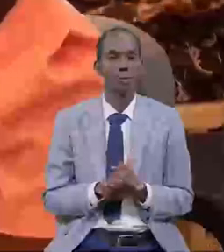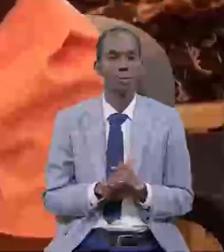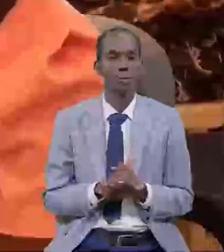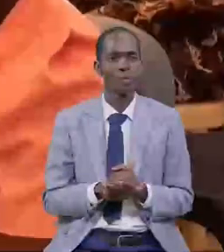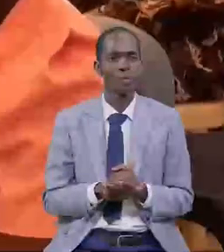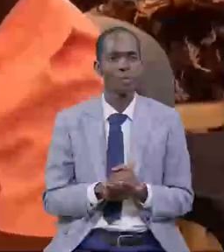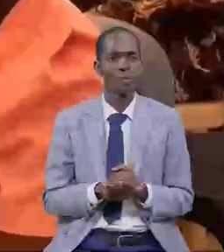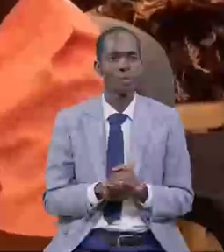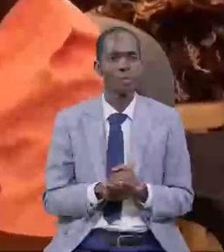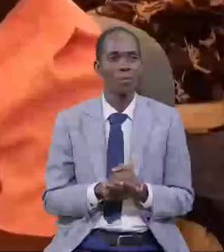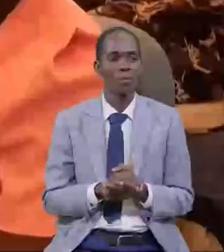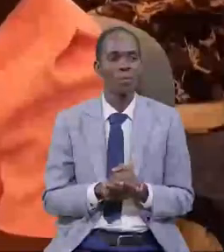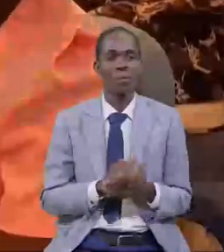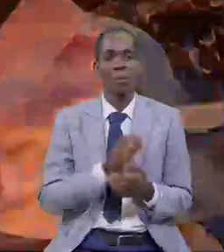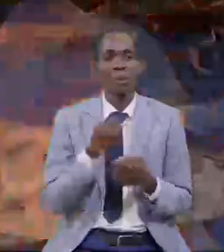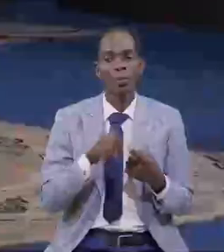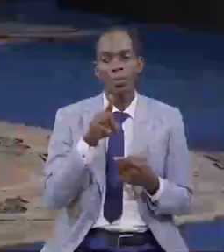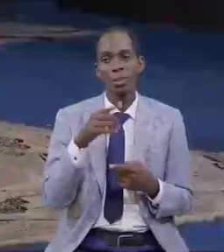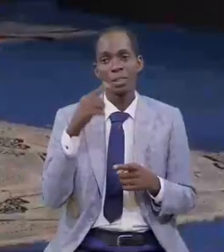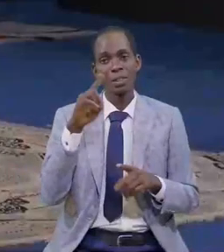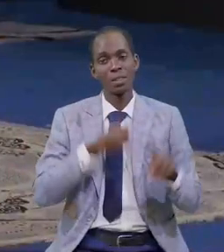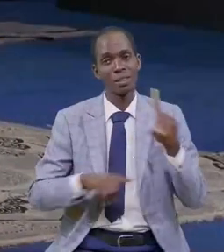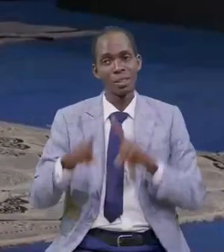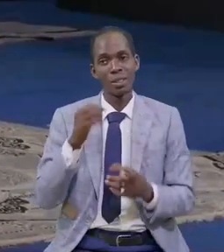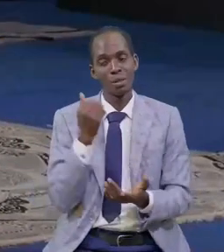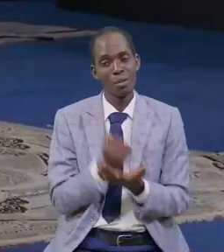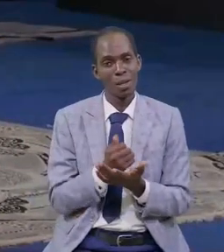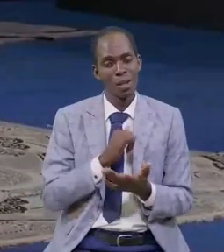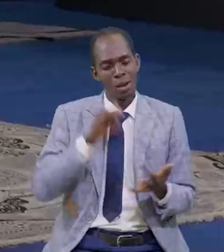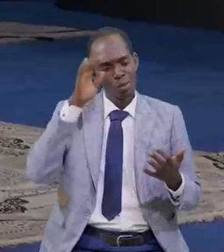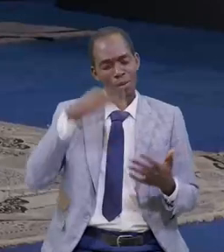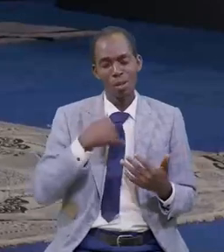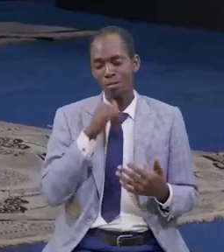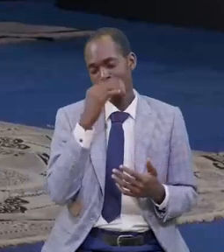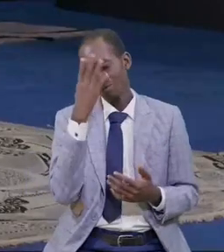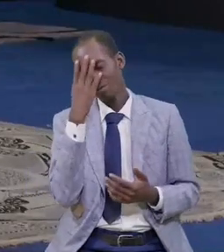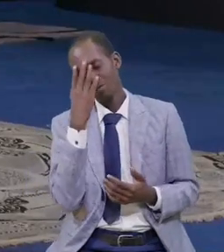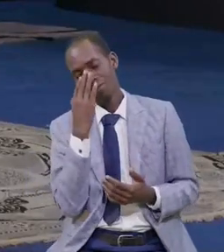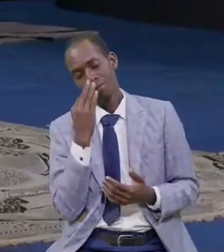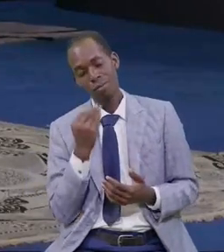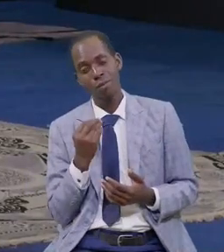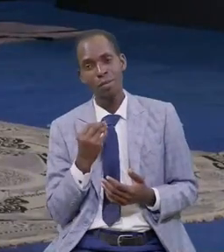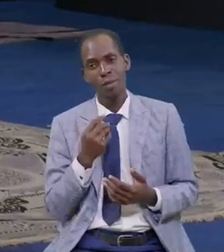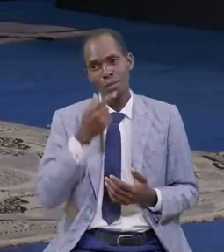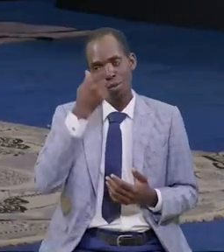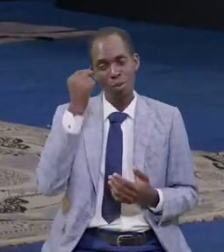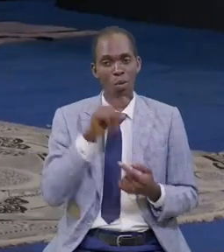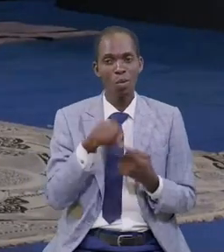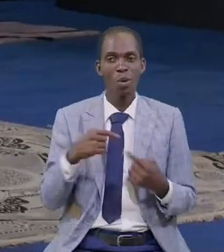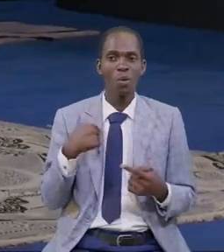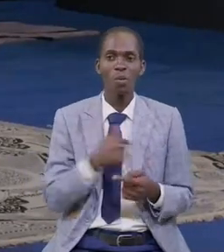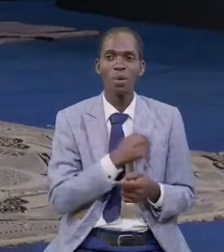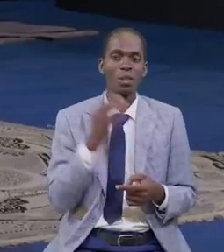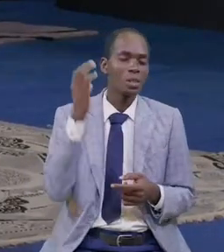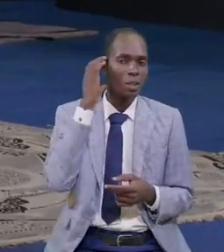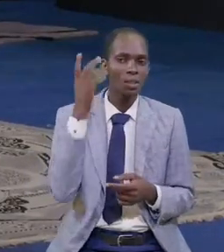amen voyez si vous dites amen je sais que vous ne dormez pas parce que parfois quand on